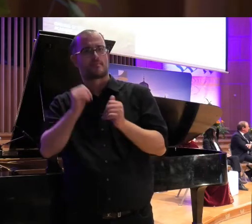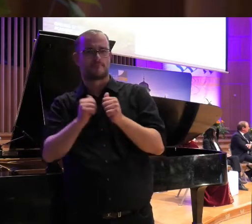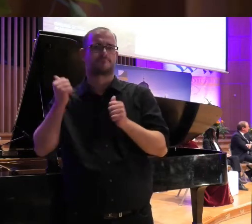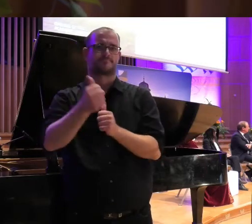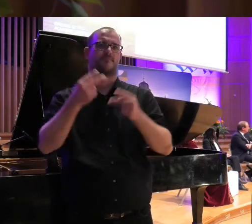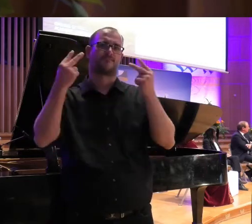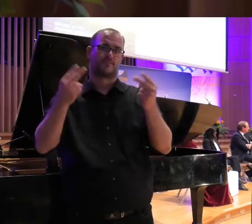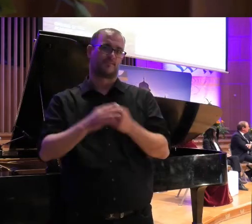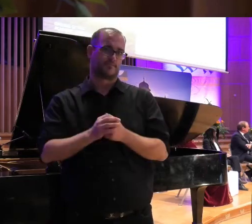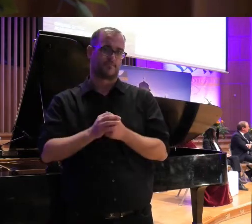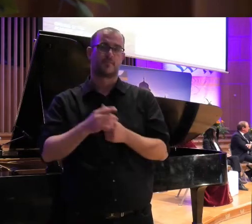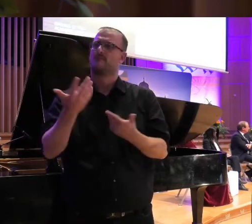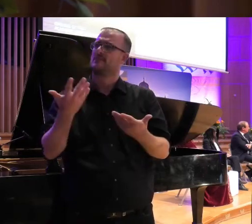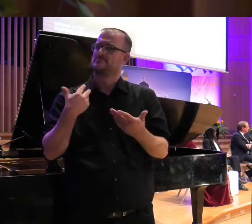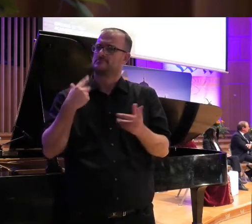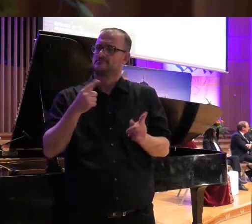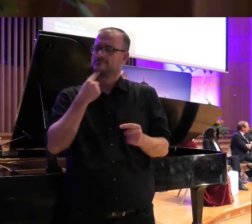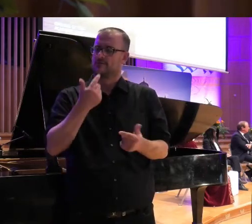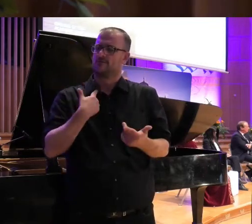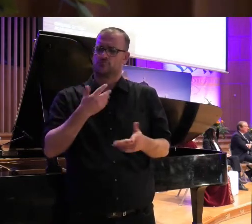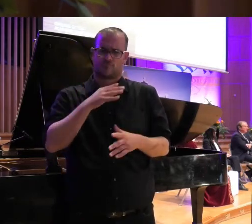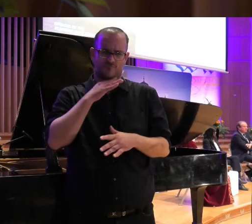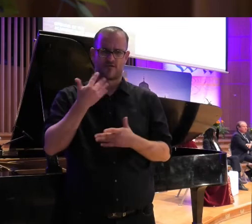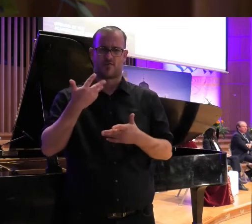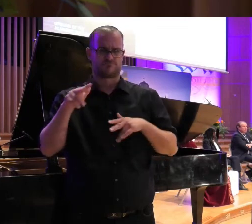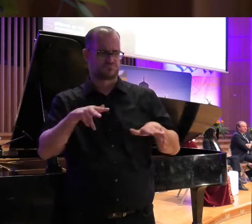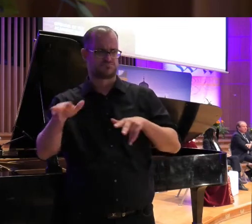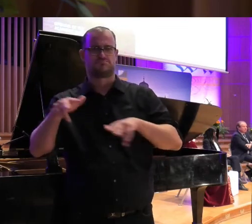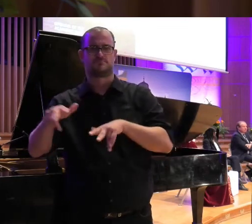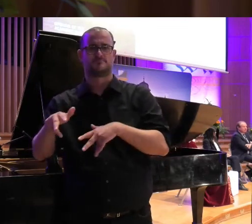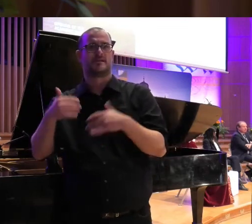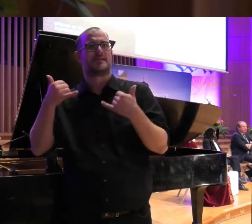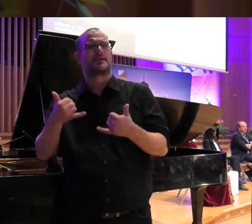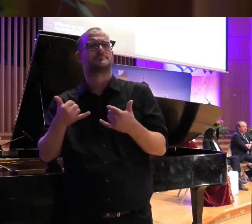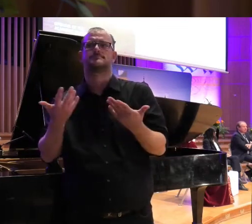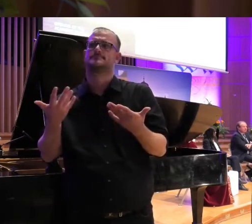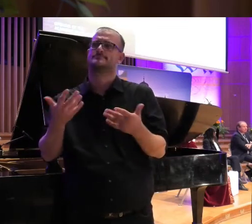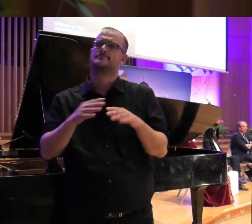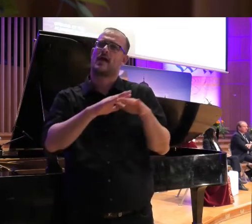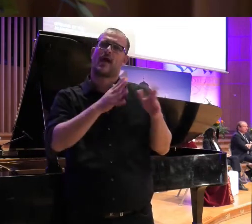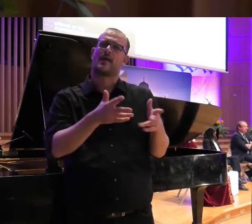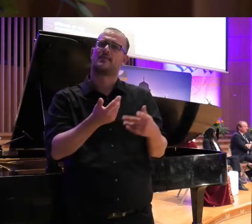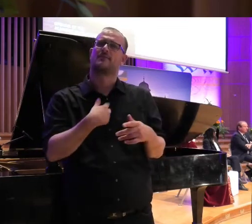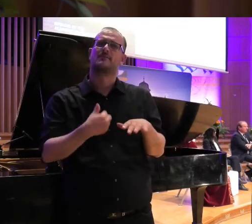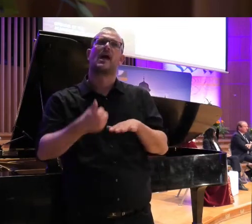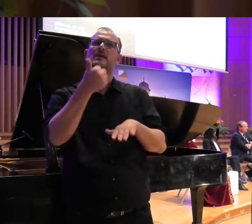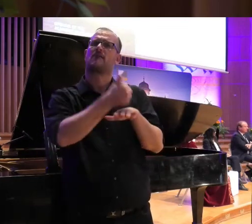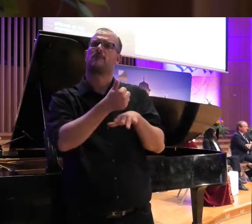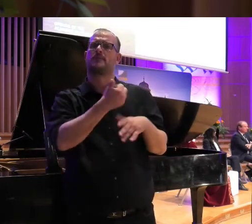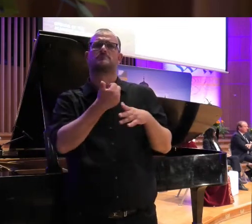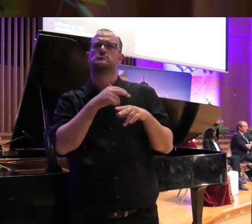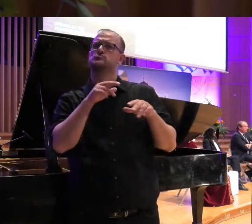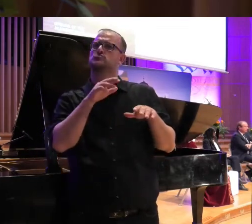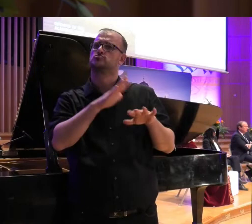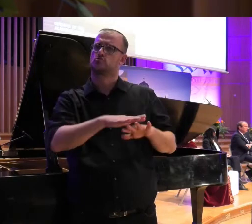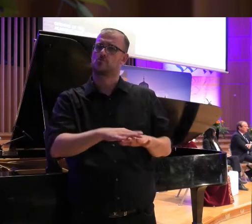Was man also sagen kann, dass wir eigentlich wirklich schon relativ viel machen und dass jetzt durch diese Einrichtung der Governance-Strukturen das Ganze einfach noch viel